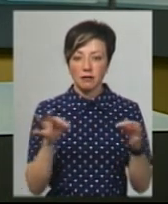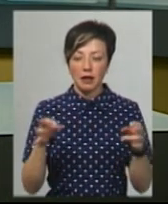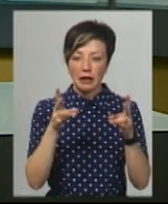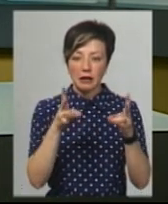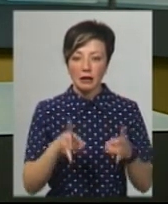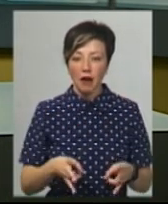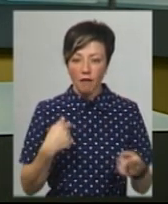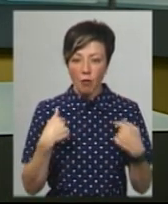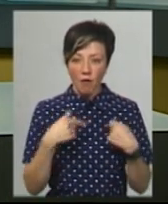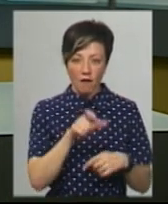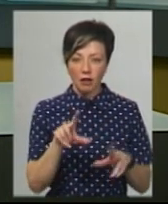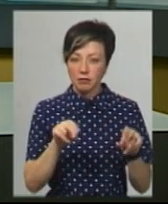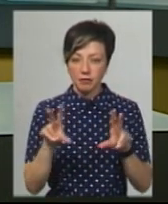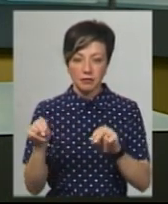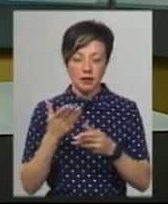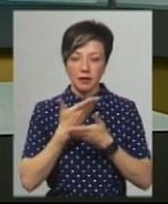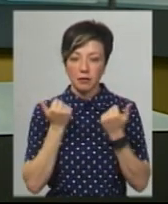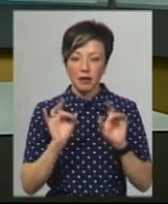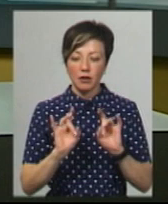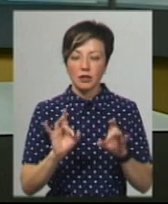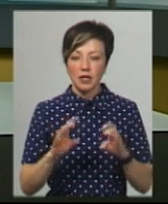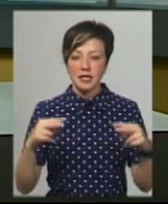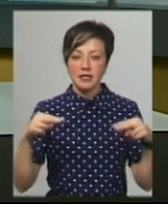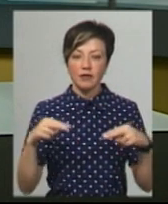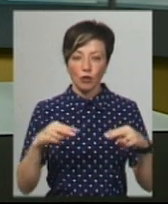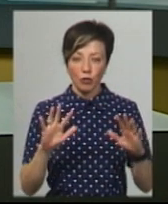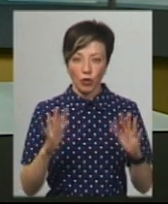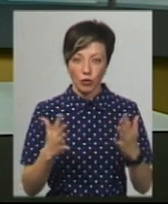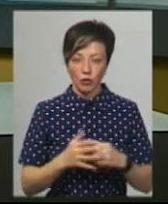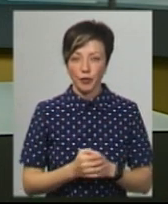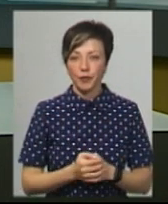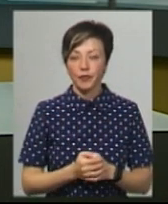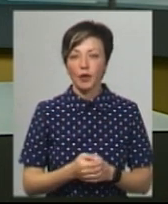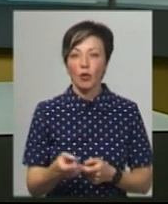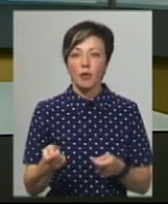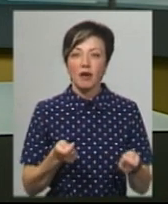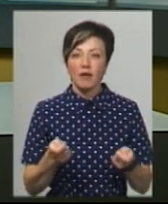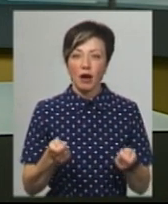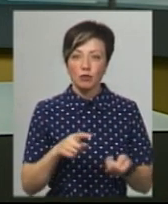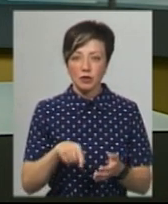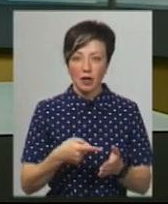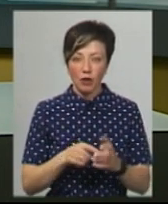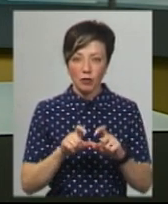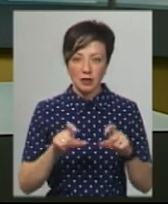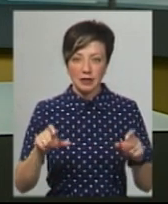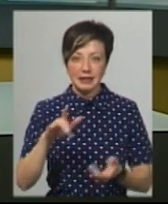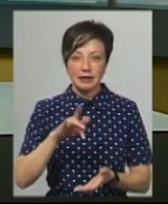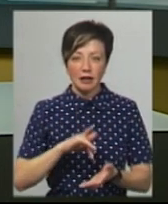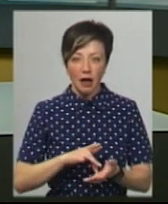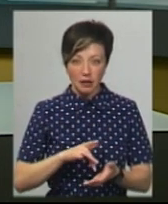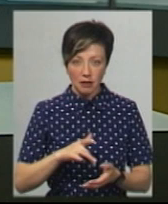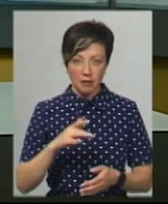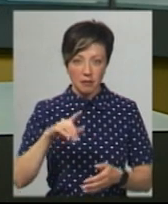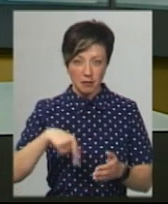Травмованих немає. Про це Суспільному сказав свідок пригоди Ігор Байдак. Управляючий муніципальної компанії Центральна Хмельницької міської